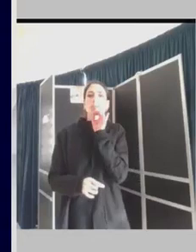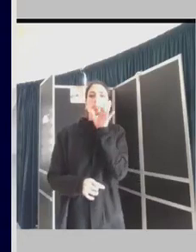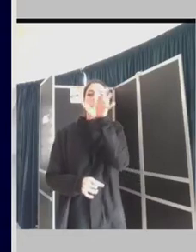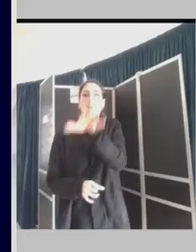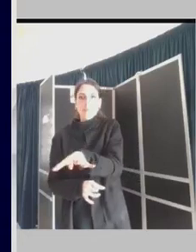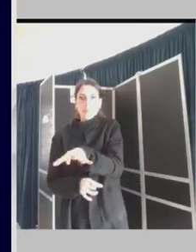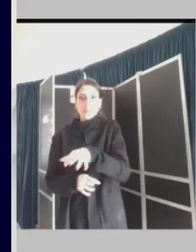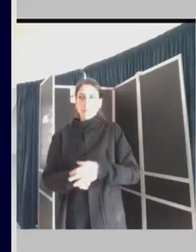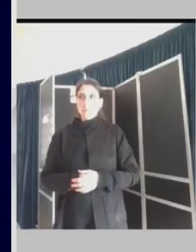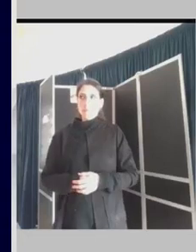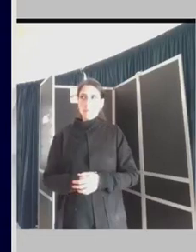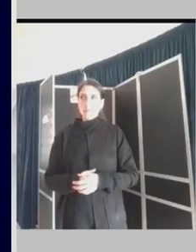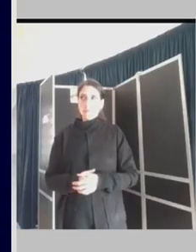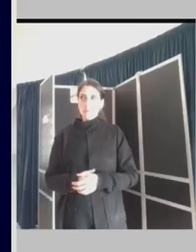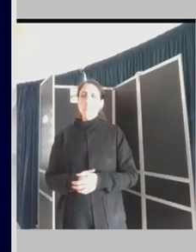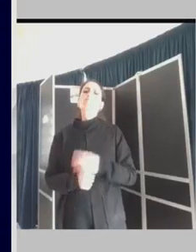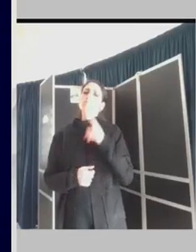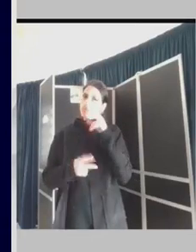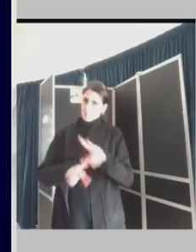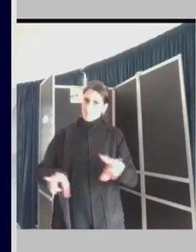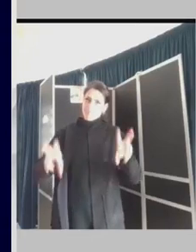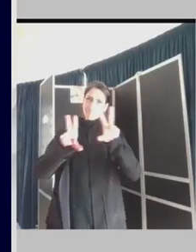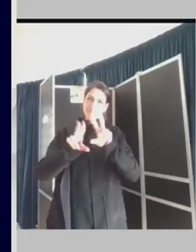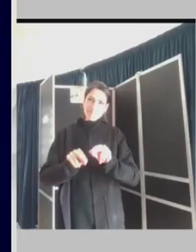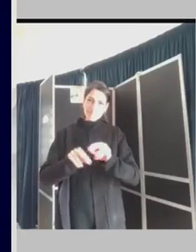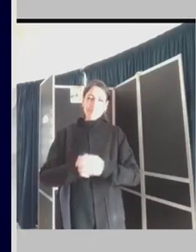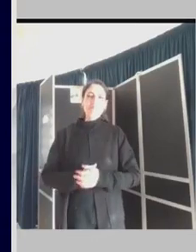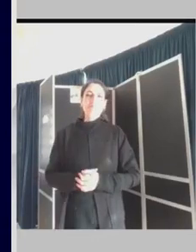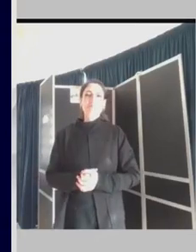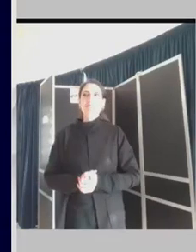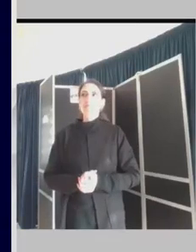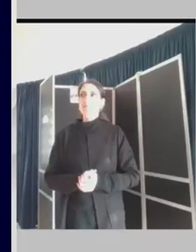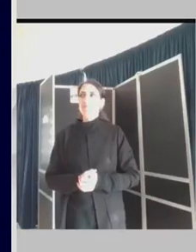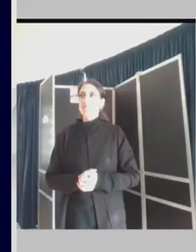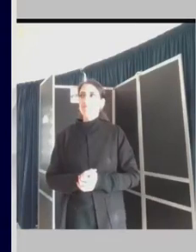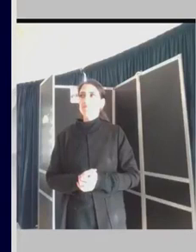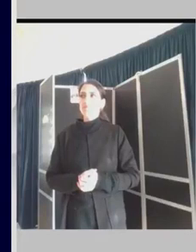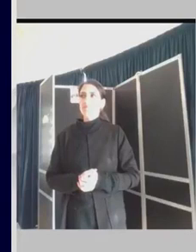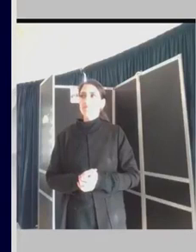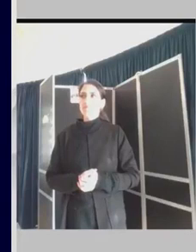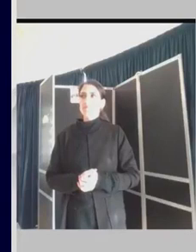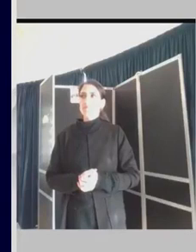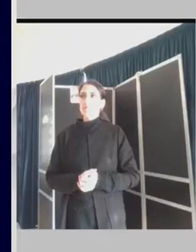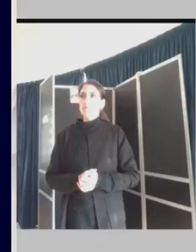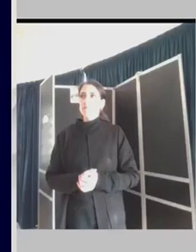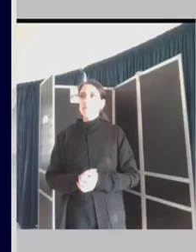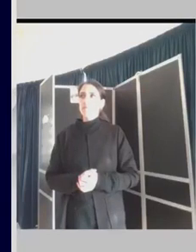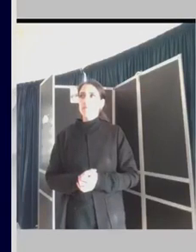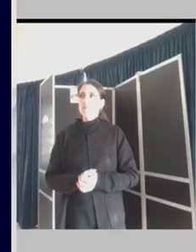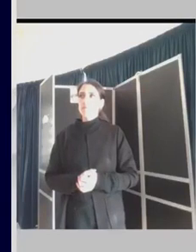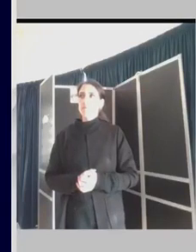Sì, guarda, la ripetiamo di nuovo, perfetto. Ecco,